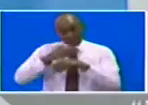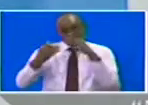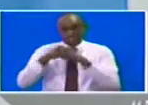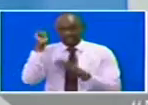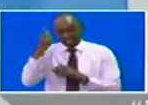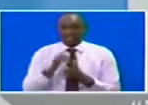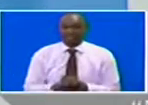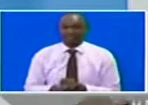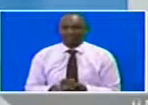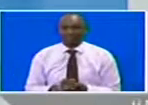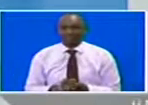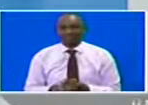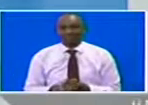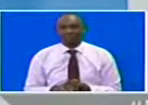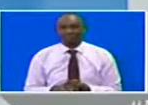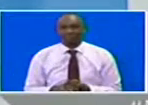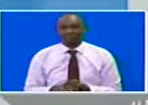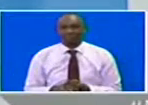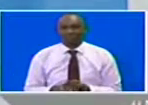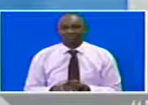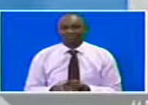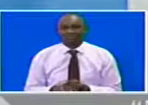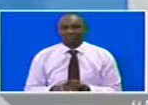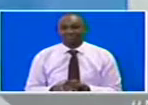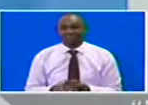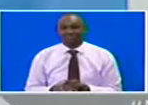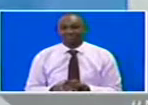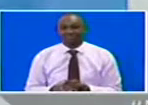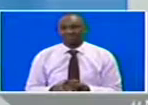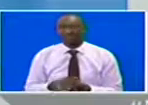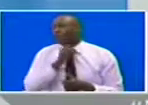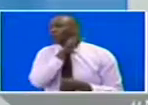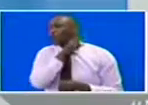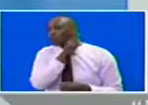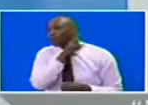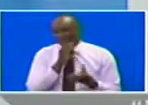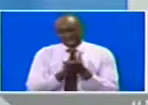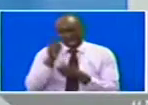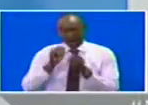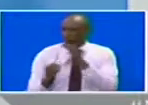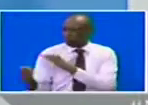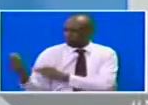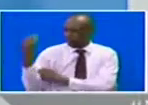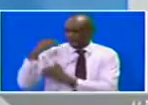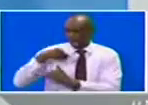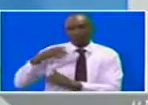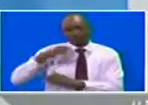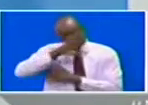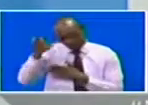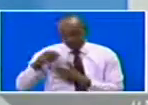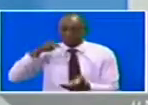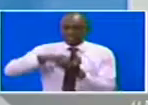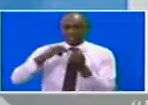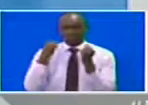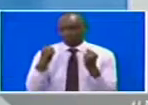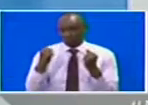Hebu tuimbie. Koko kokoriko ko kumekucha wazalendo